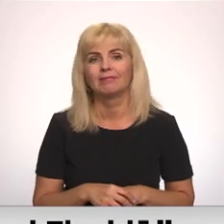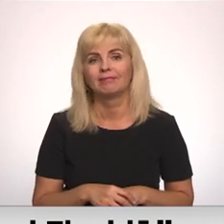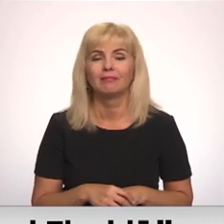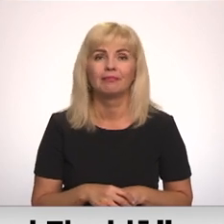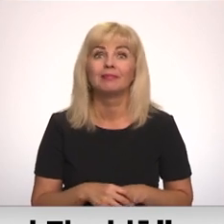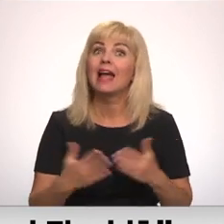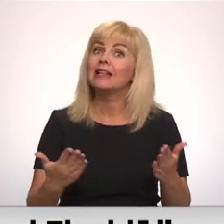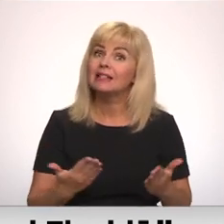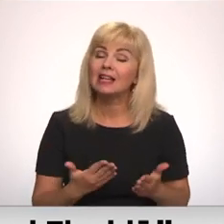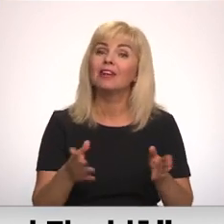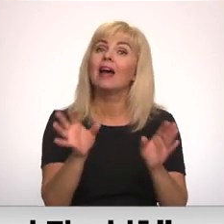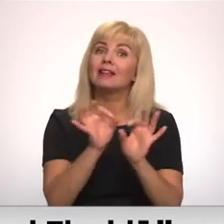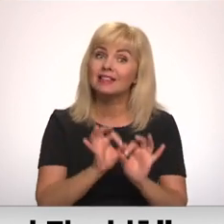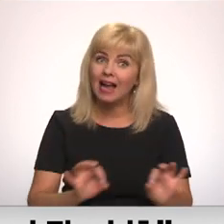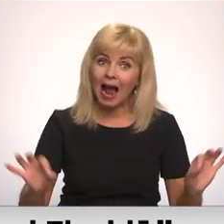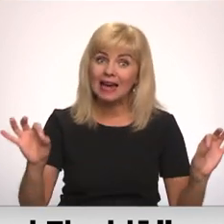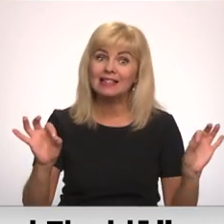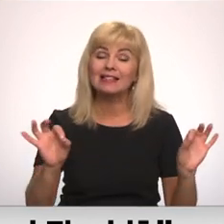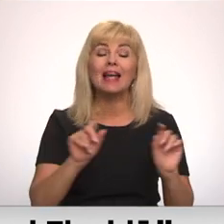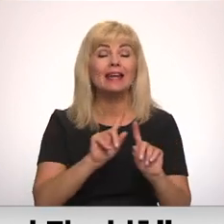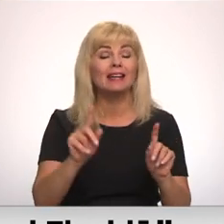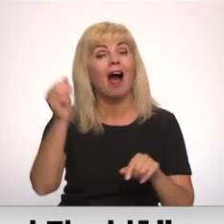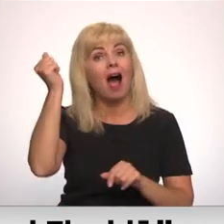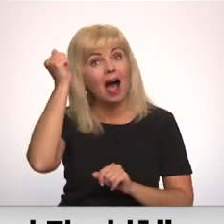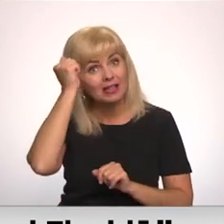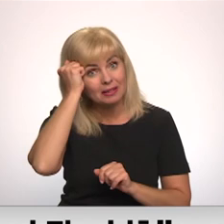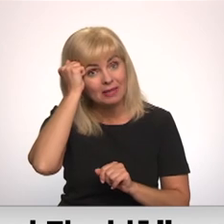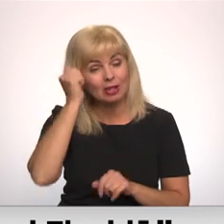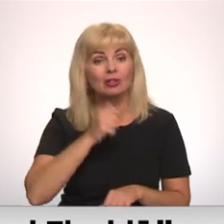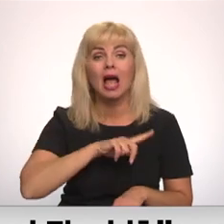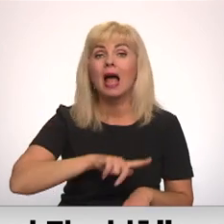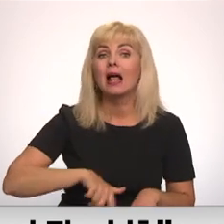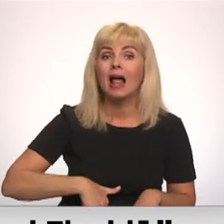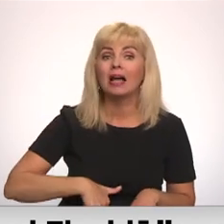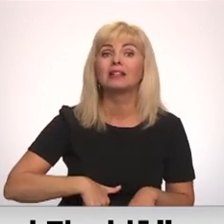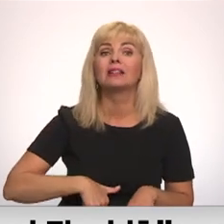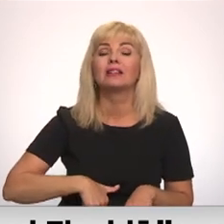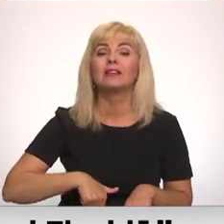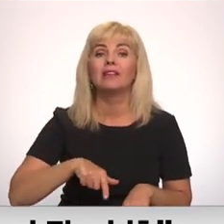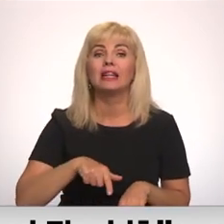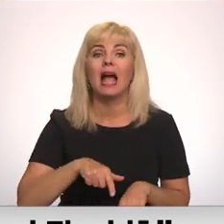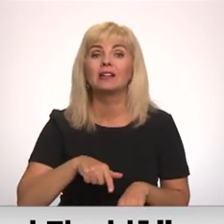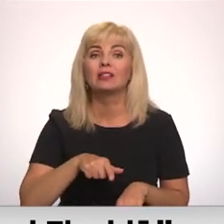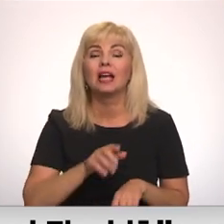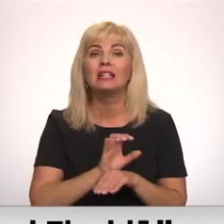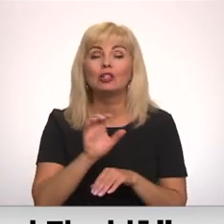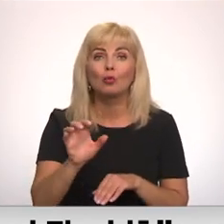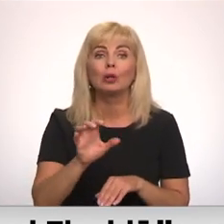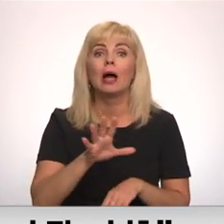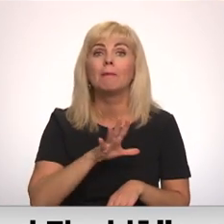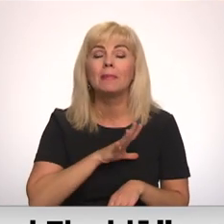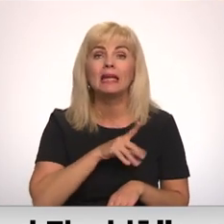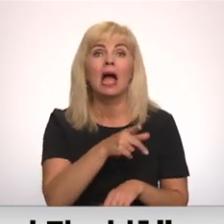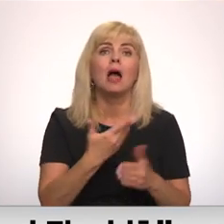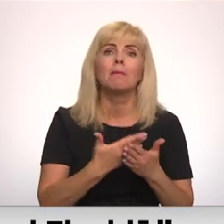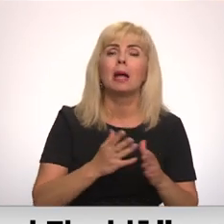Dzīve ir tik skaista ir atmiņas. Ja tev atmiņas ir labs, tad ir viss ok. Ja tu esi bijis kaut kā